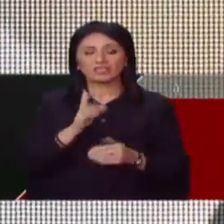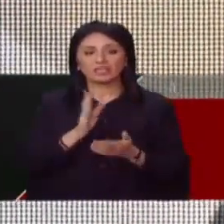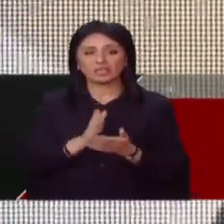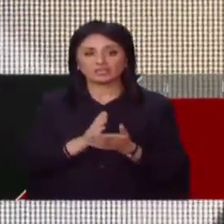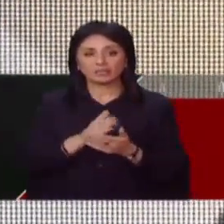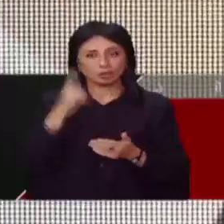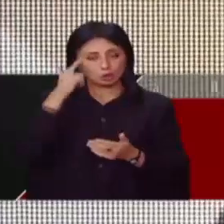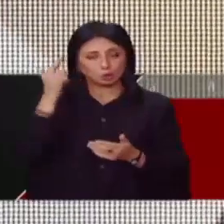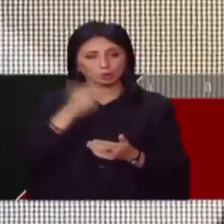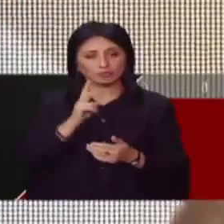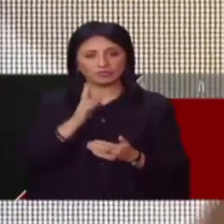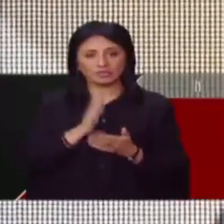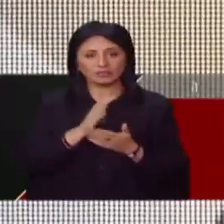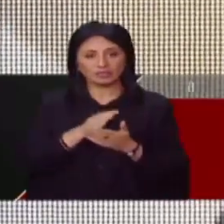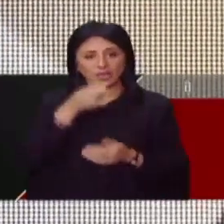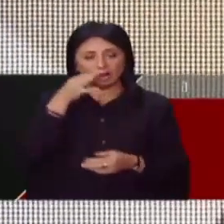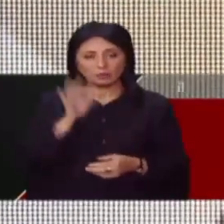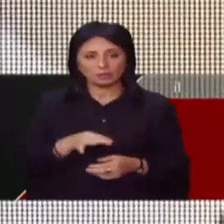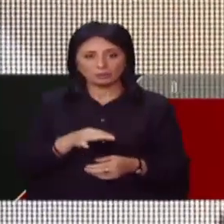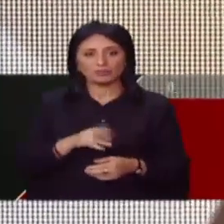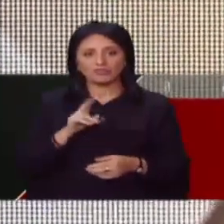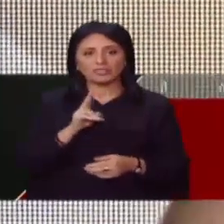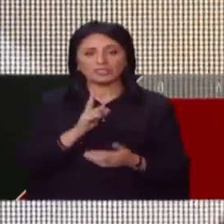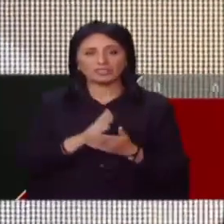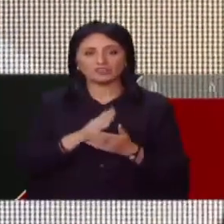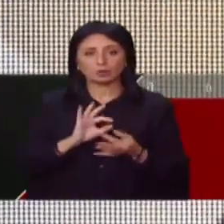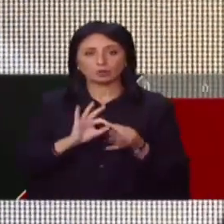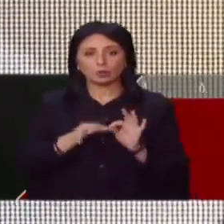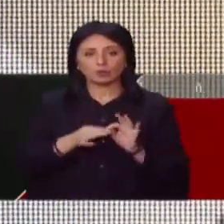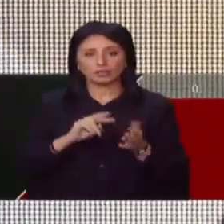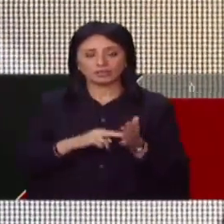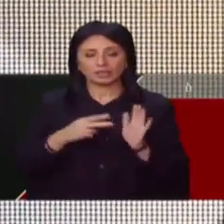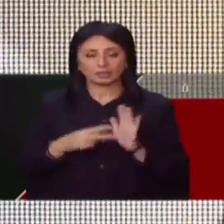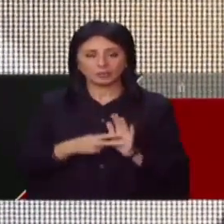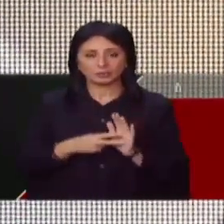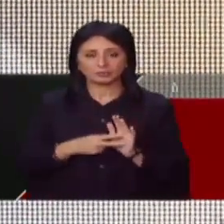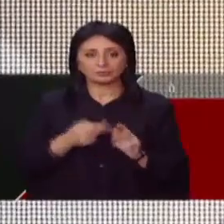აქვს ცოდნა, ვისაც აქვს გამოცდილება და ვისაც აქვს კონკრეტული გეგმა